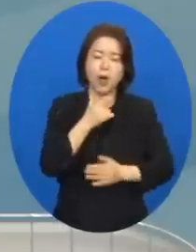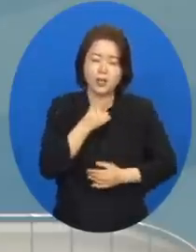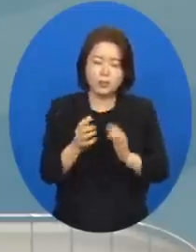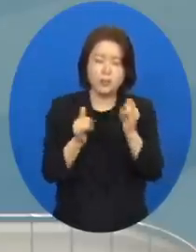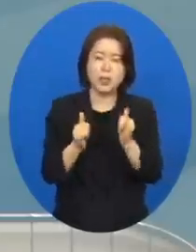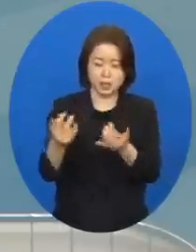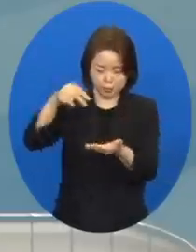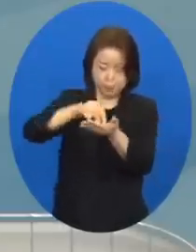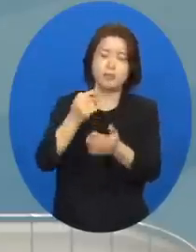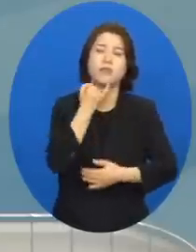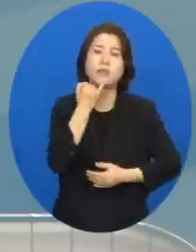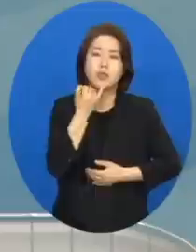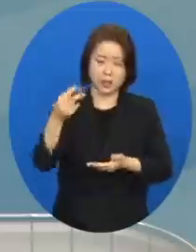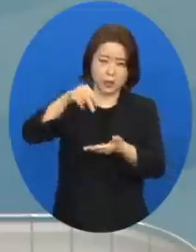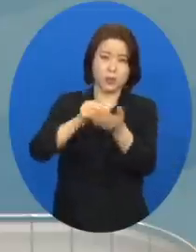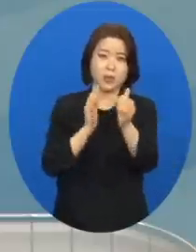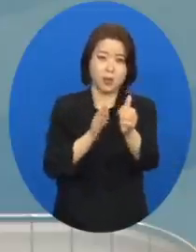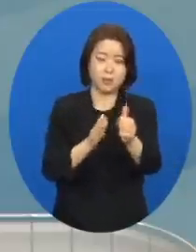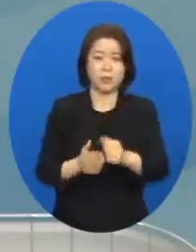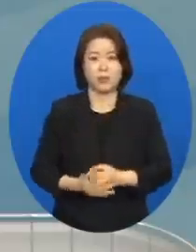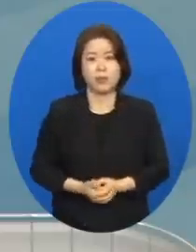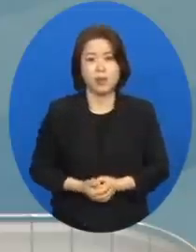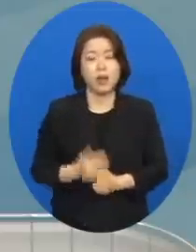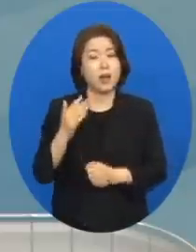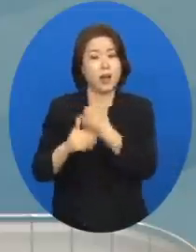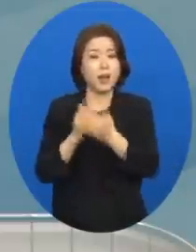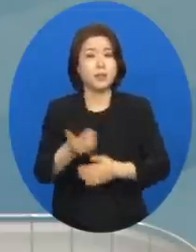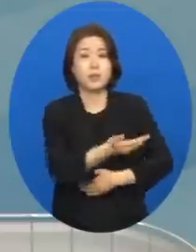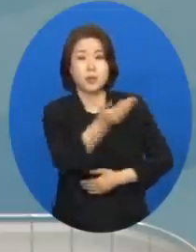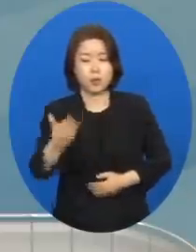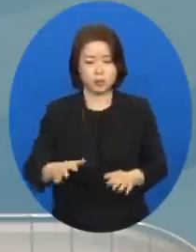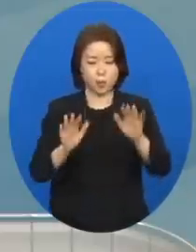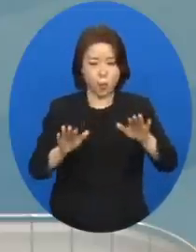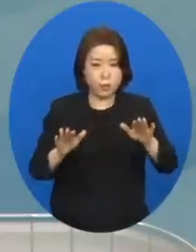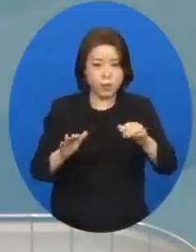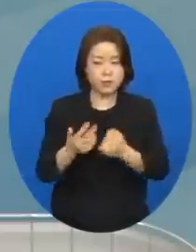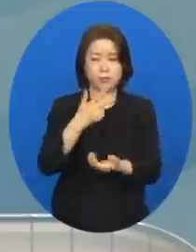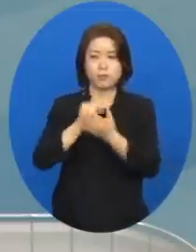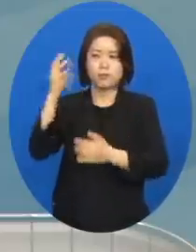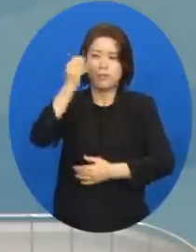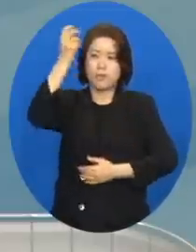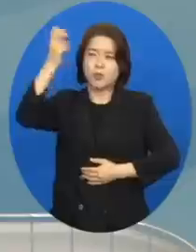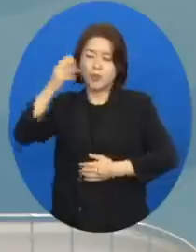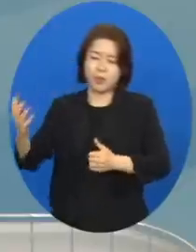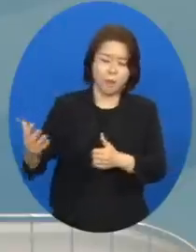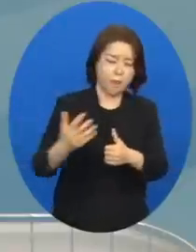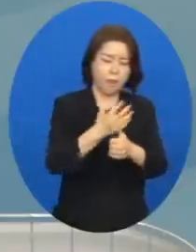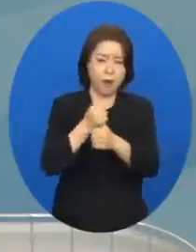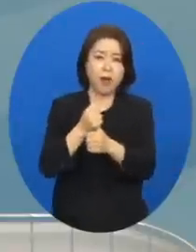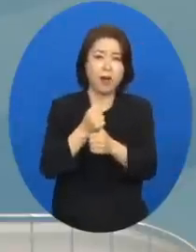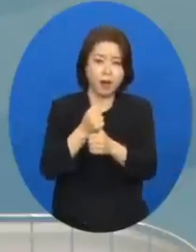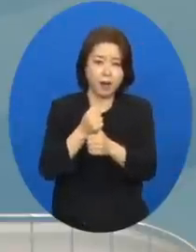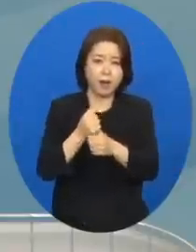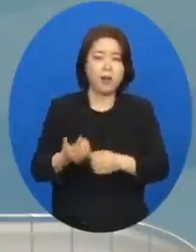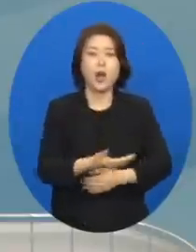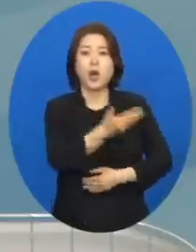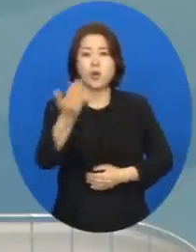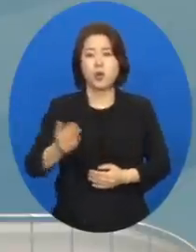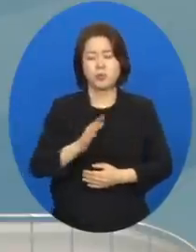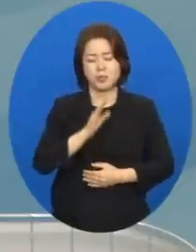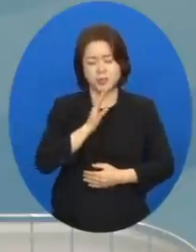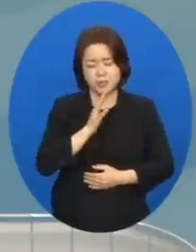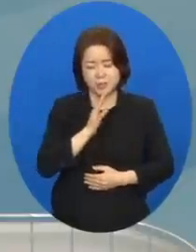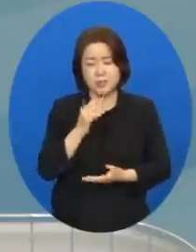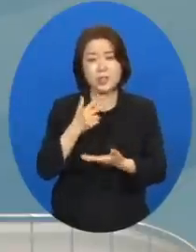일어나서 기도하시기 바랍니다. 하나님께서 여러분을 오늘 주의 성령으로 사로잡으셔서 여러분이 진짜